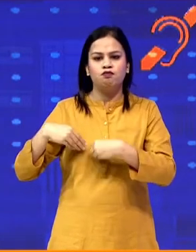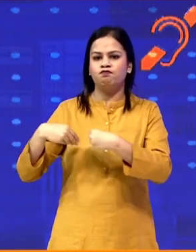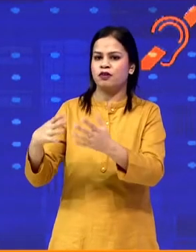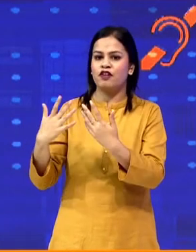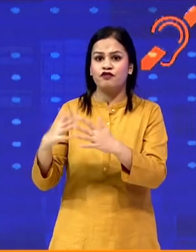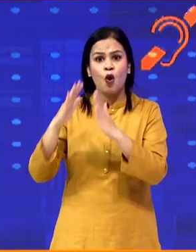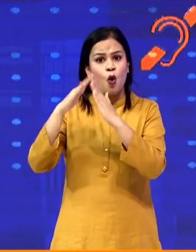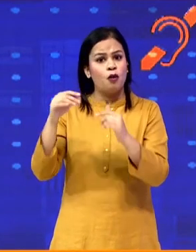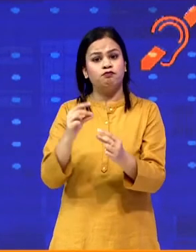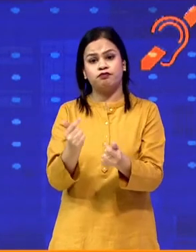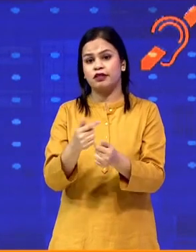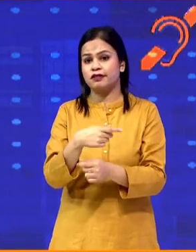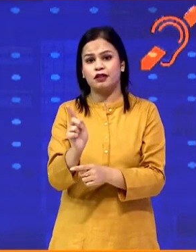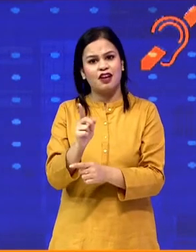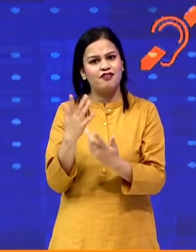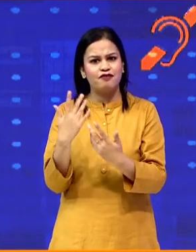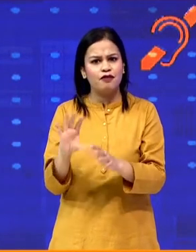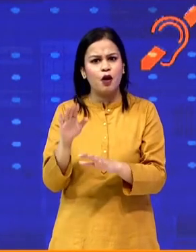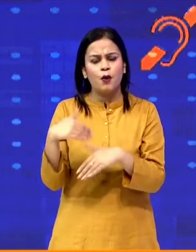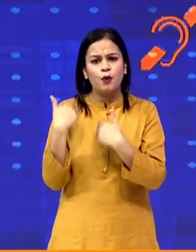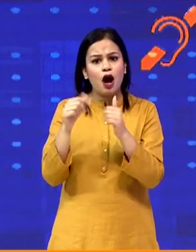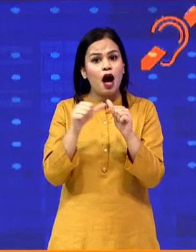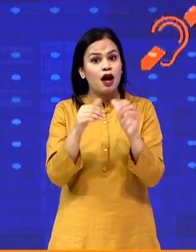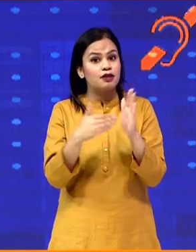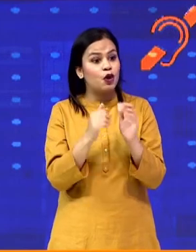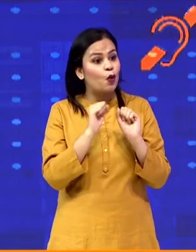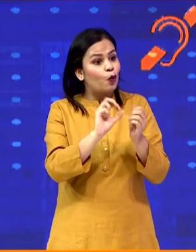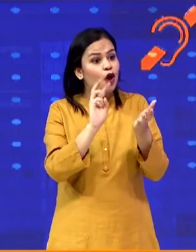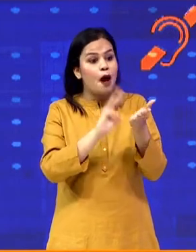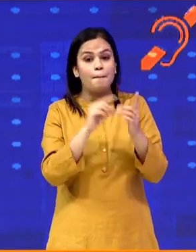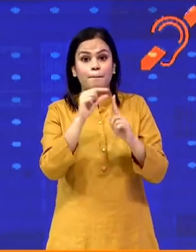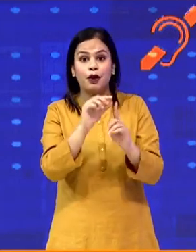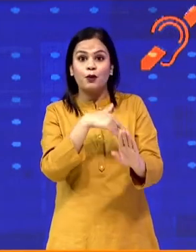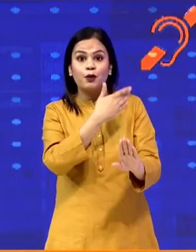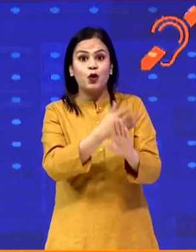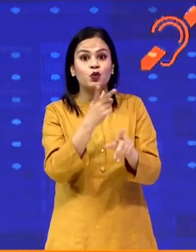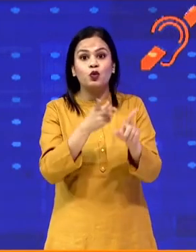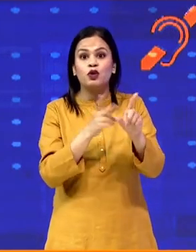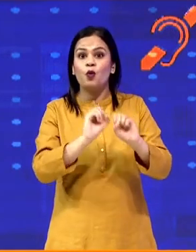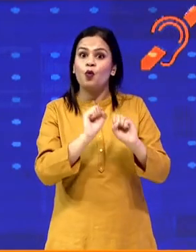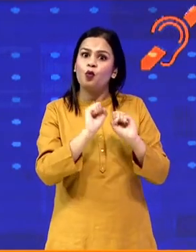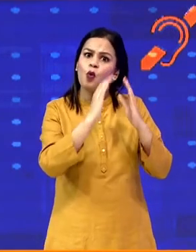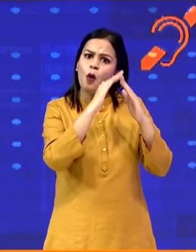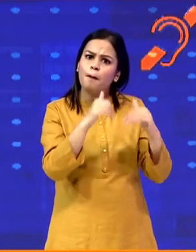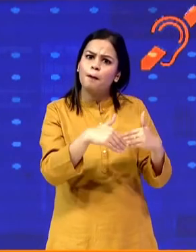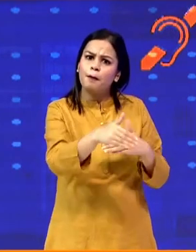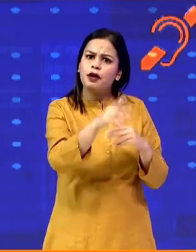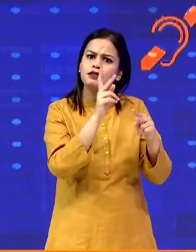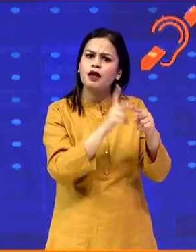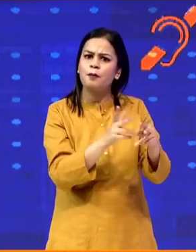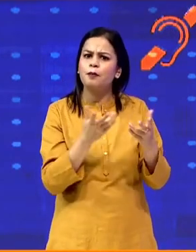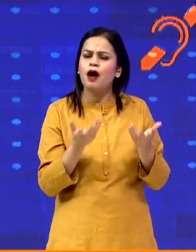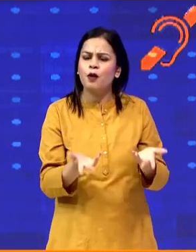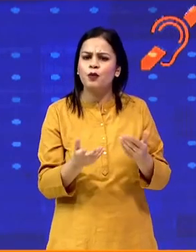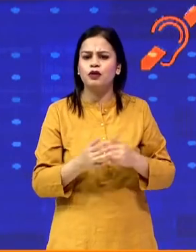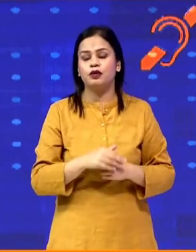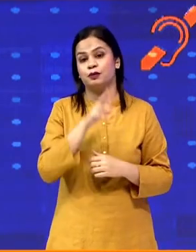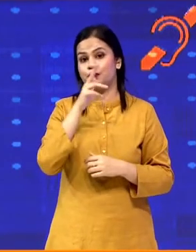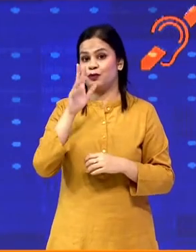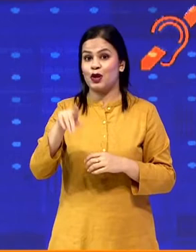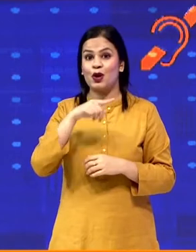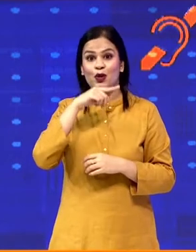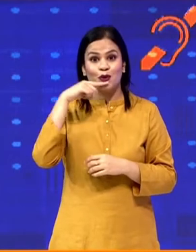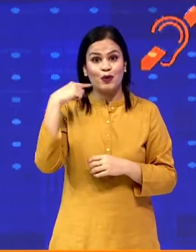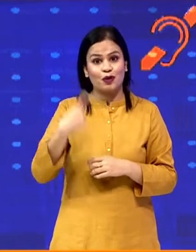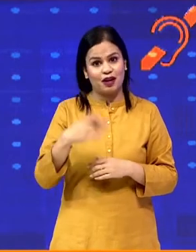आजाद साहब दो साल से एमपी नहीं है वो अपने मकान में र रहे हैं जरा 4 साल बैठे हैं उन बांधो के